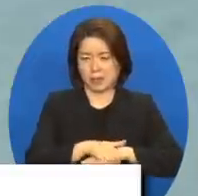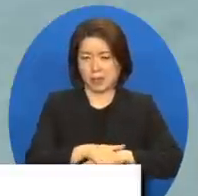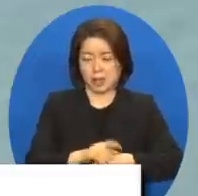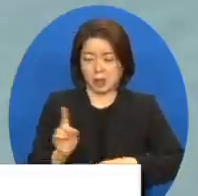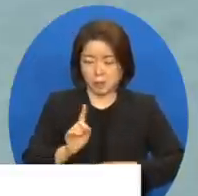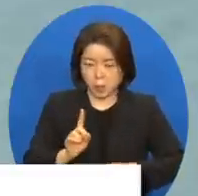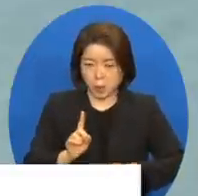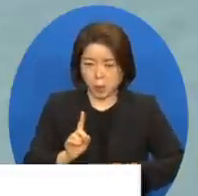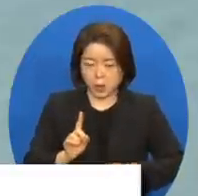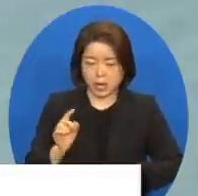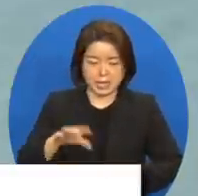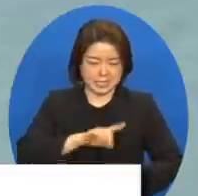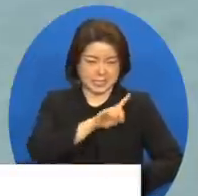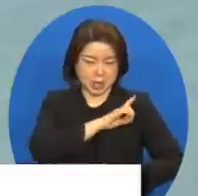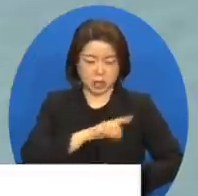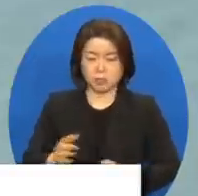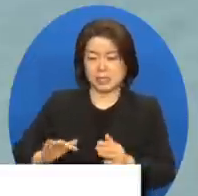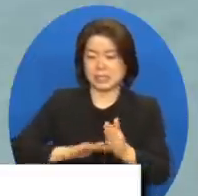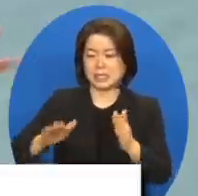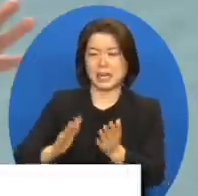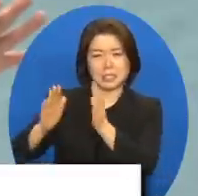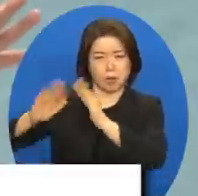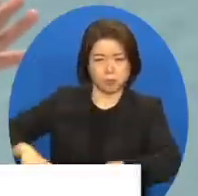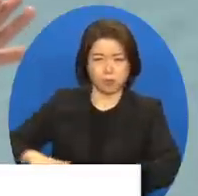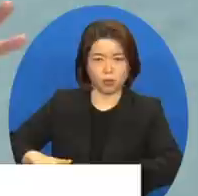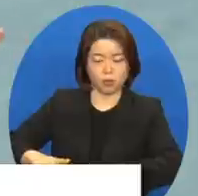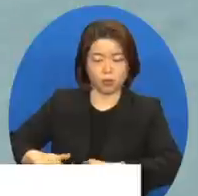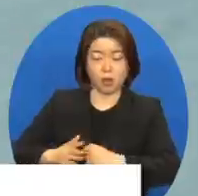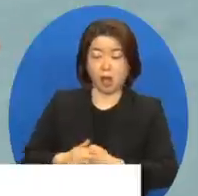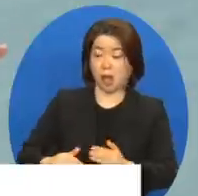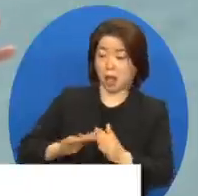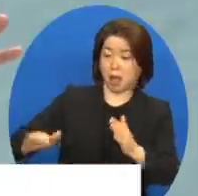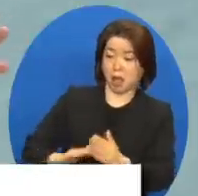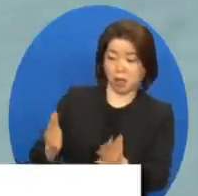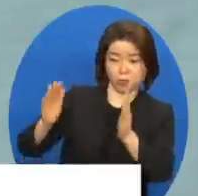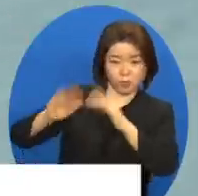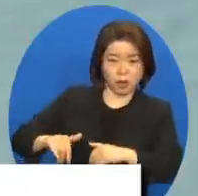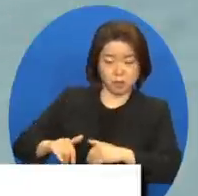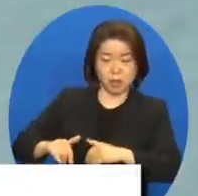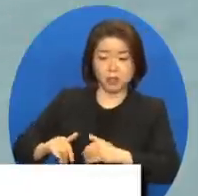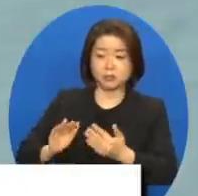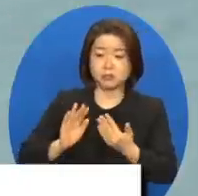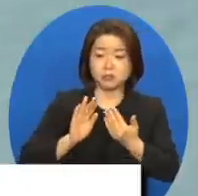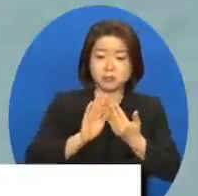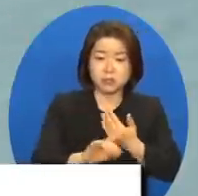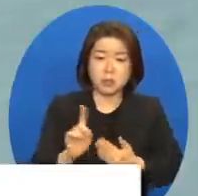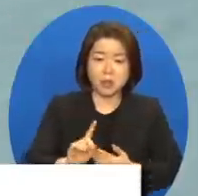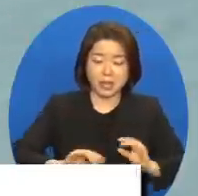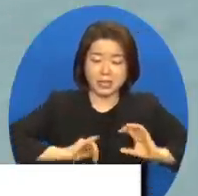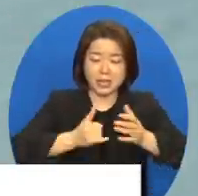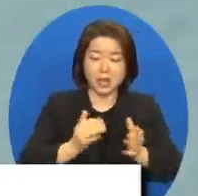겁니다. 가정이 무너지면 그러면 세상은 그냥 인류는 멸망으로 갑니다.